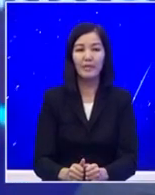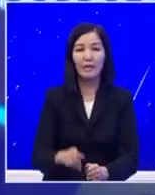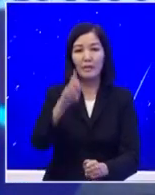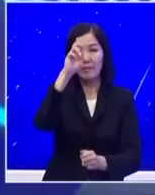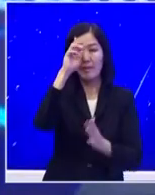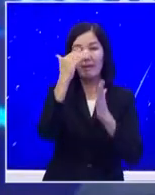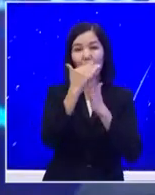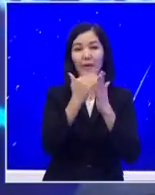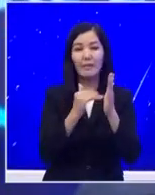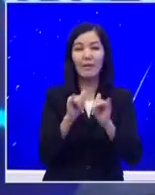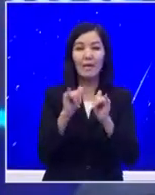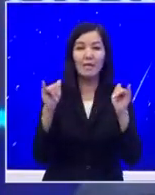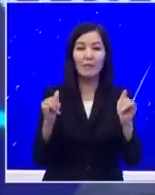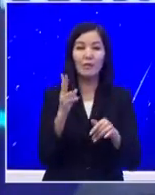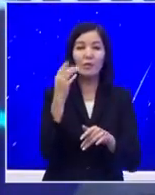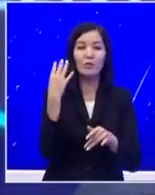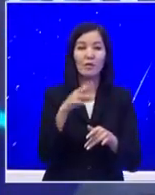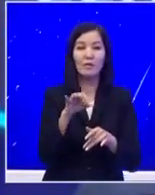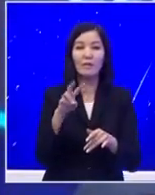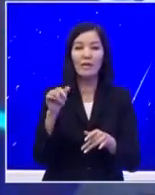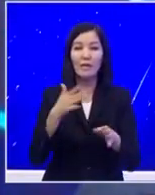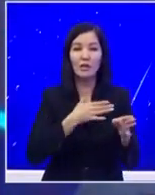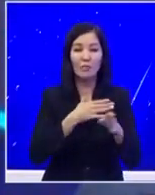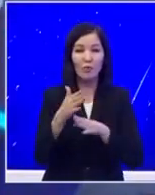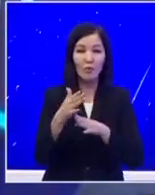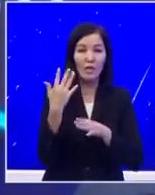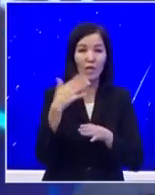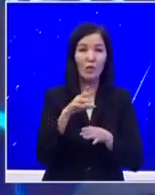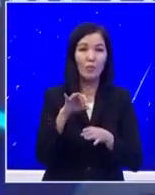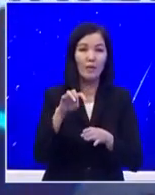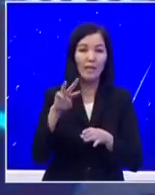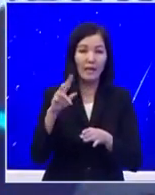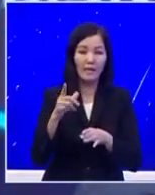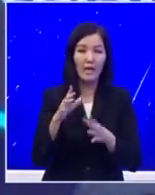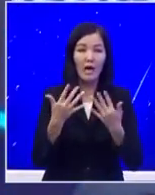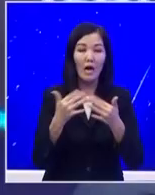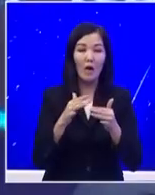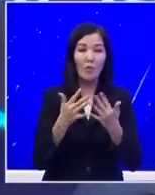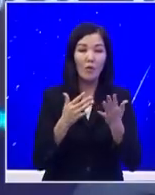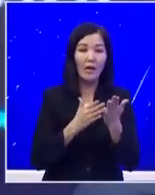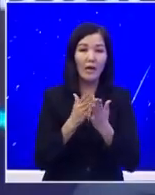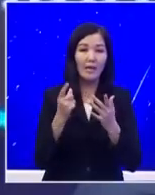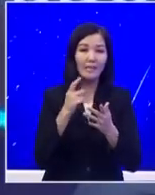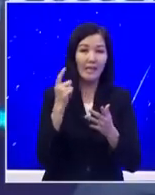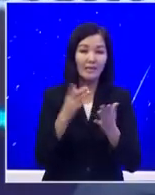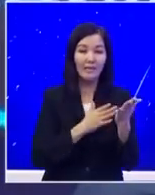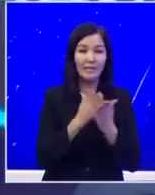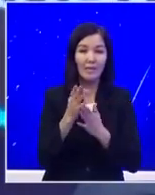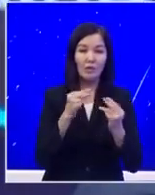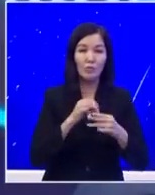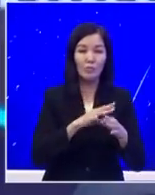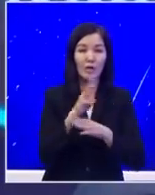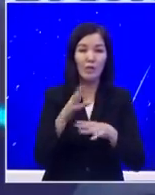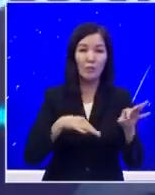Мемлекеттік бағдарламаны дамытуға 240 миллиард теңге бөлінді. Оның 50 миллиарды агроөнеркәсіпті субсидиялауға, жұмыспен қамтудың